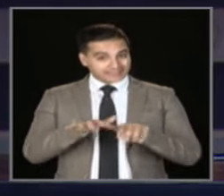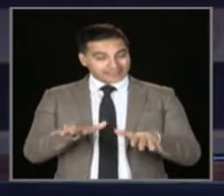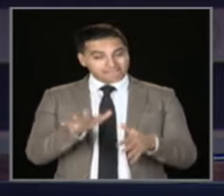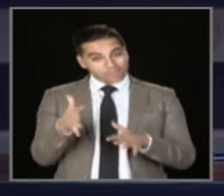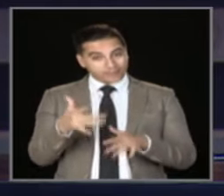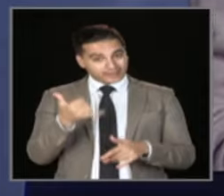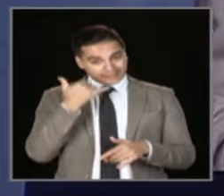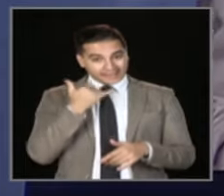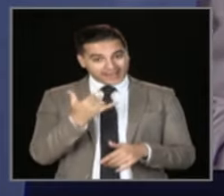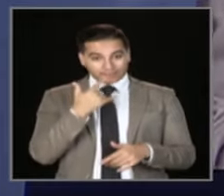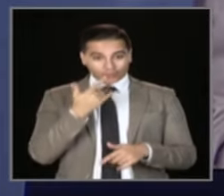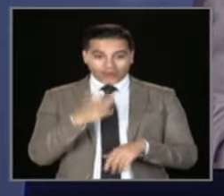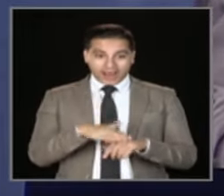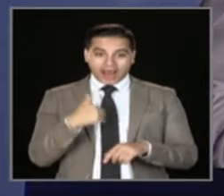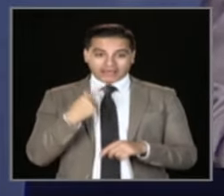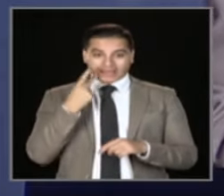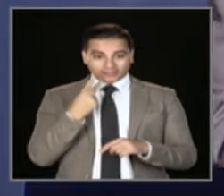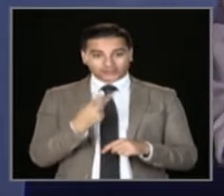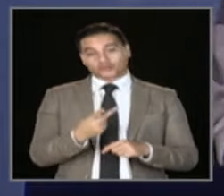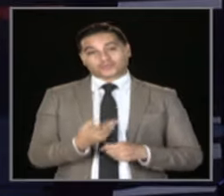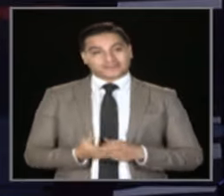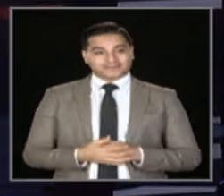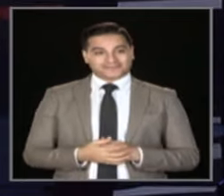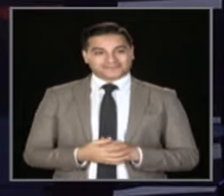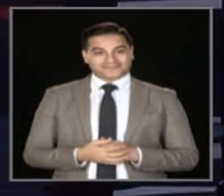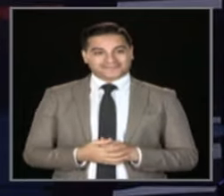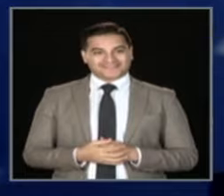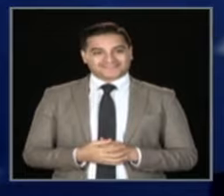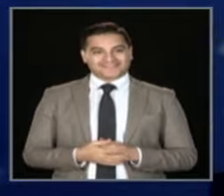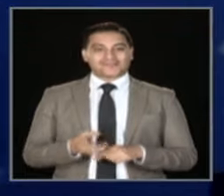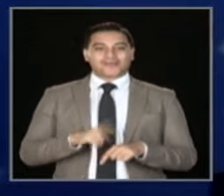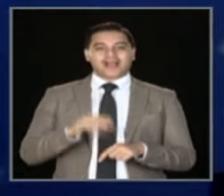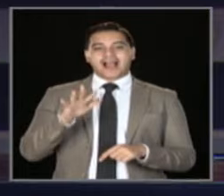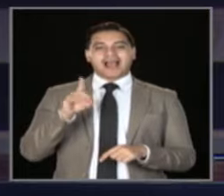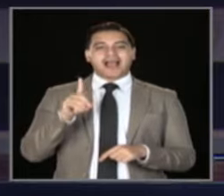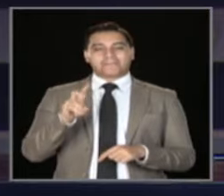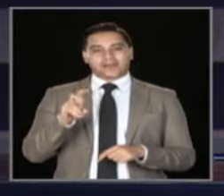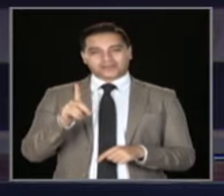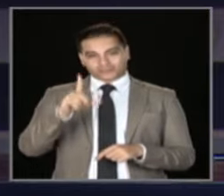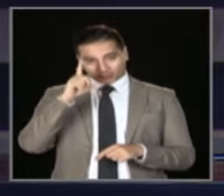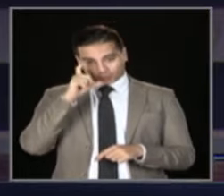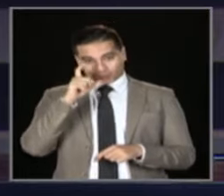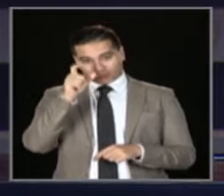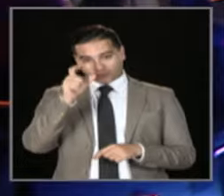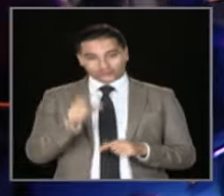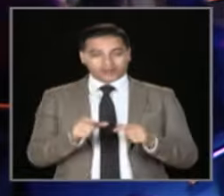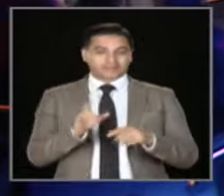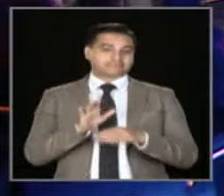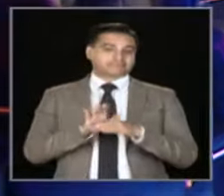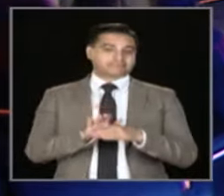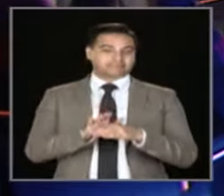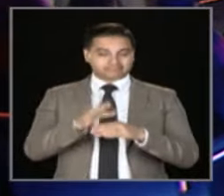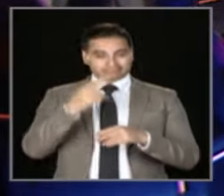الحلقه تقول لك انا كمان عايز اشوفك ان شاء الله دلوقتي هبه صوره شخصيه والسؤال